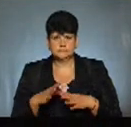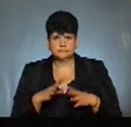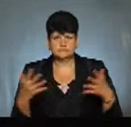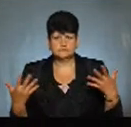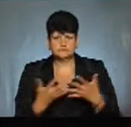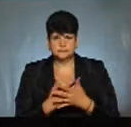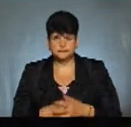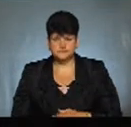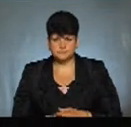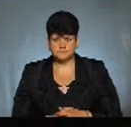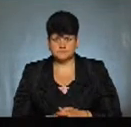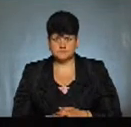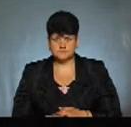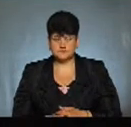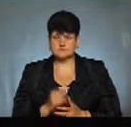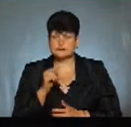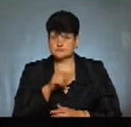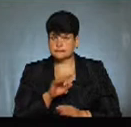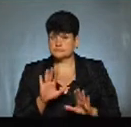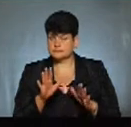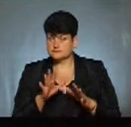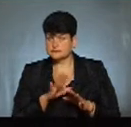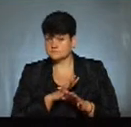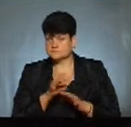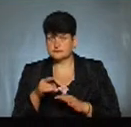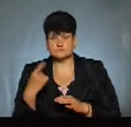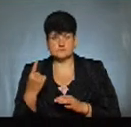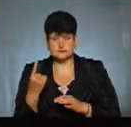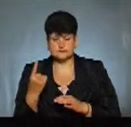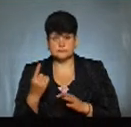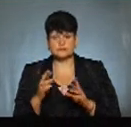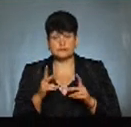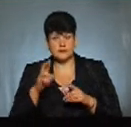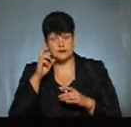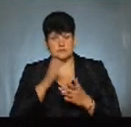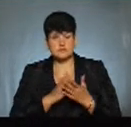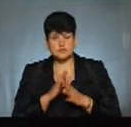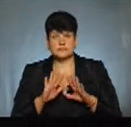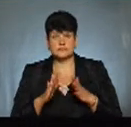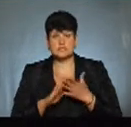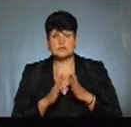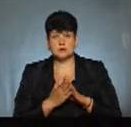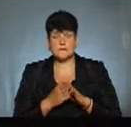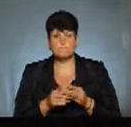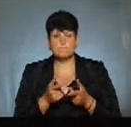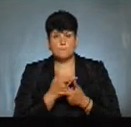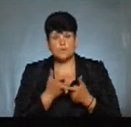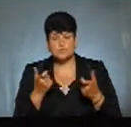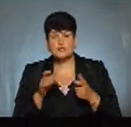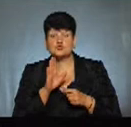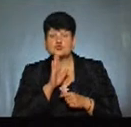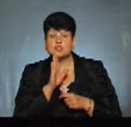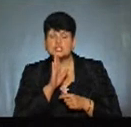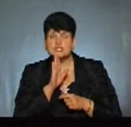дуже важливо. А ті випадки, які траплялися на Тернопільщині, коли, як Державна служба надзвичайних ситуацій повідомляла, що жінка, зокрема на